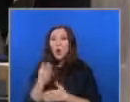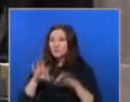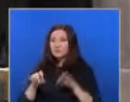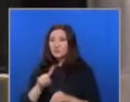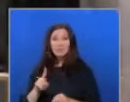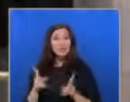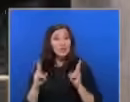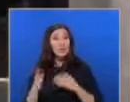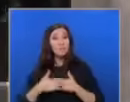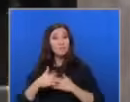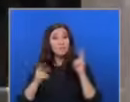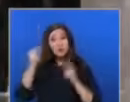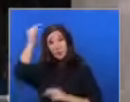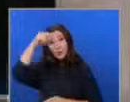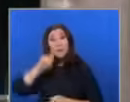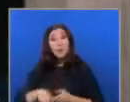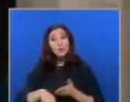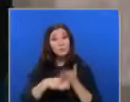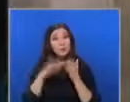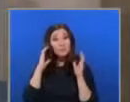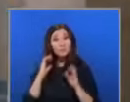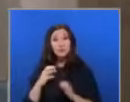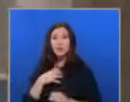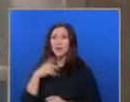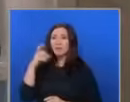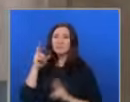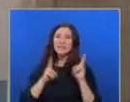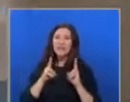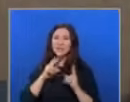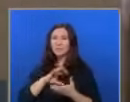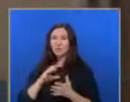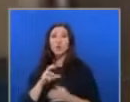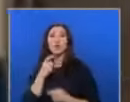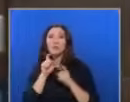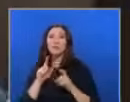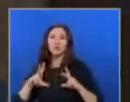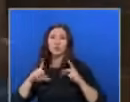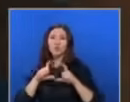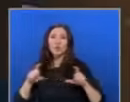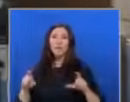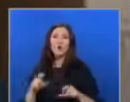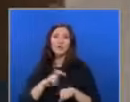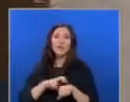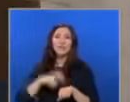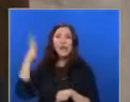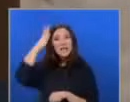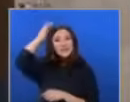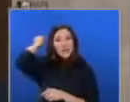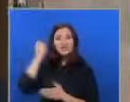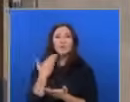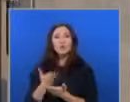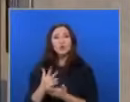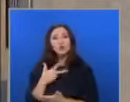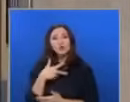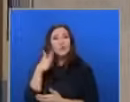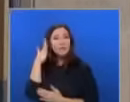избори не са решени и ППДБ могат да подкрепят правителството на ГЕРБ СДС за политики, коментира в сутрешния блок на БНТ Деница Сачева, номинирана за